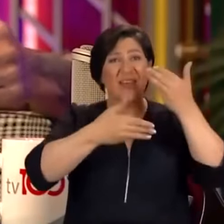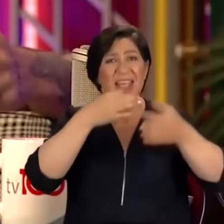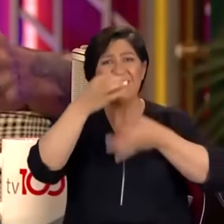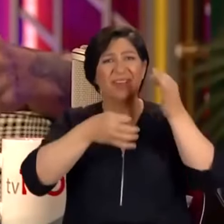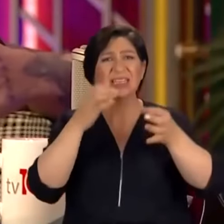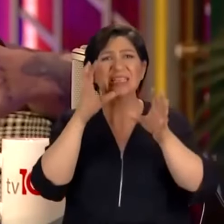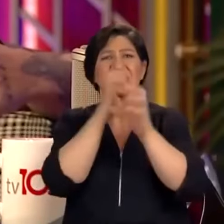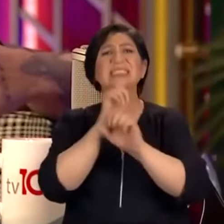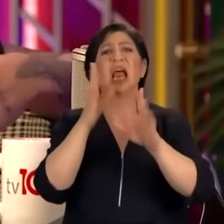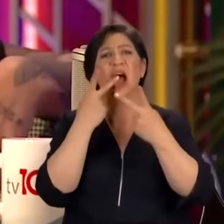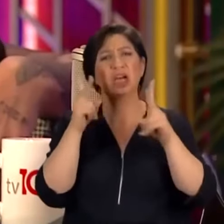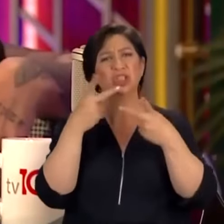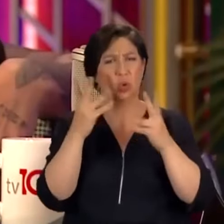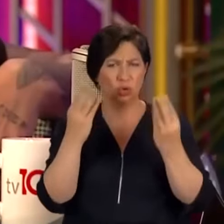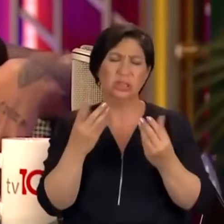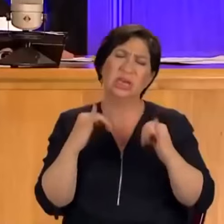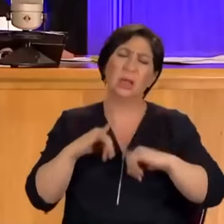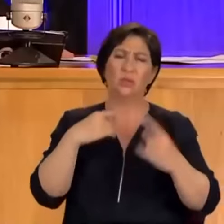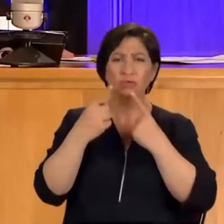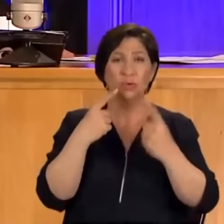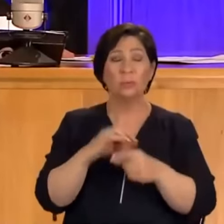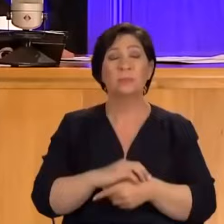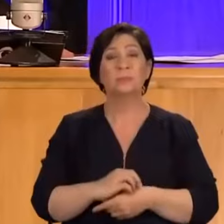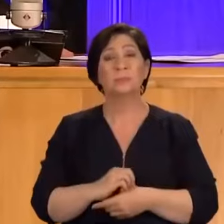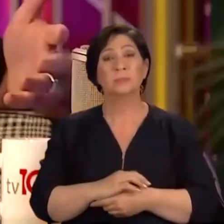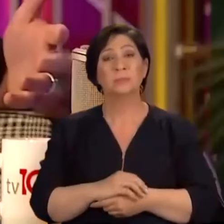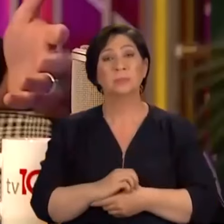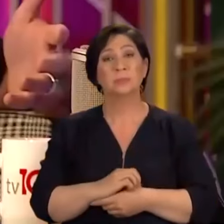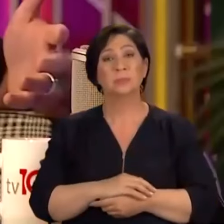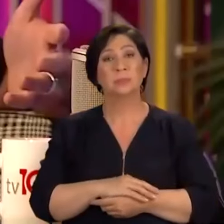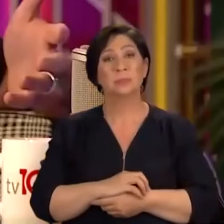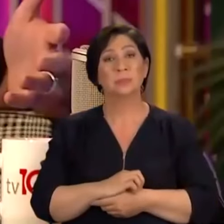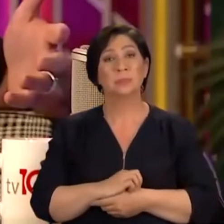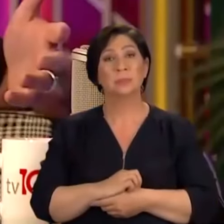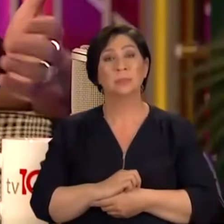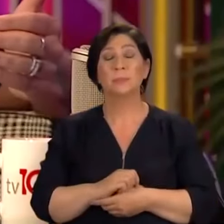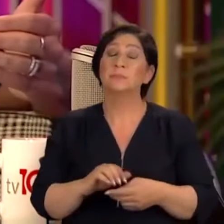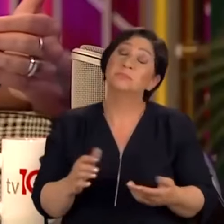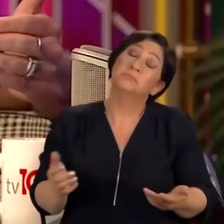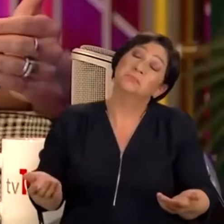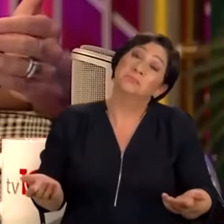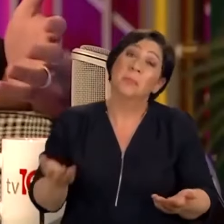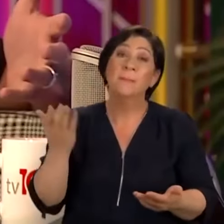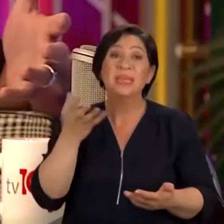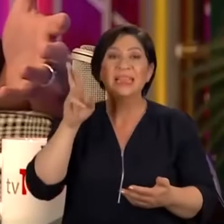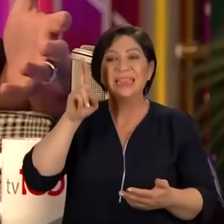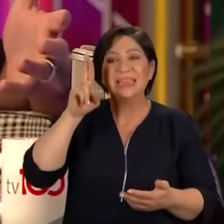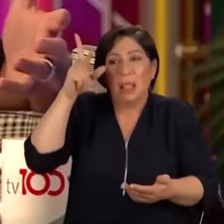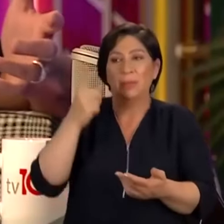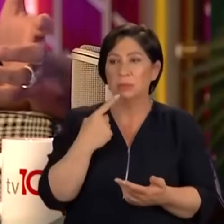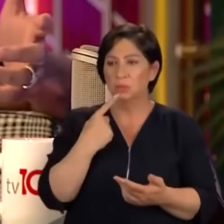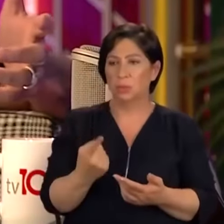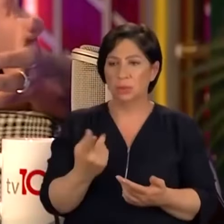dava olduğu için gizli olmadığı için rahatça konuşuyorum yani eee mesela tanımadığını